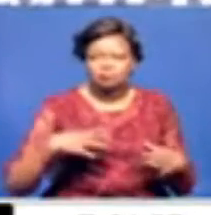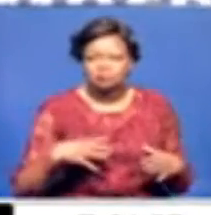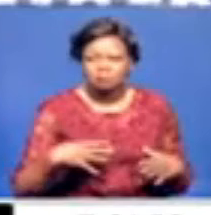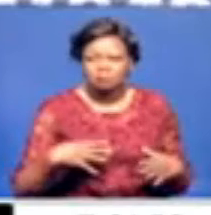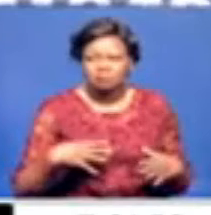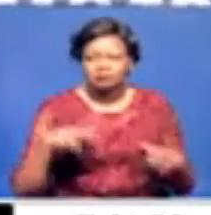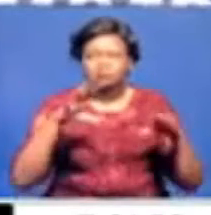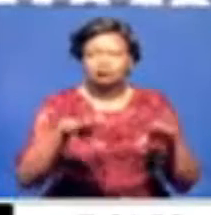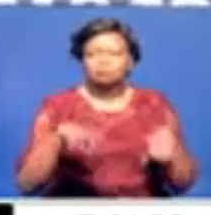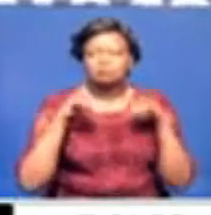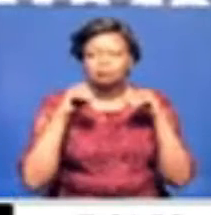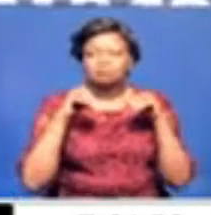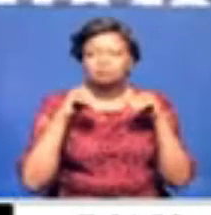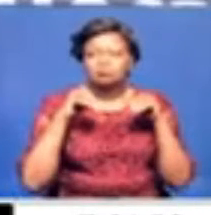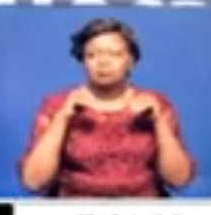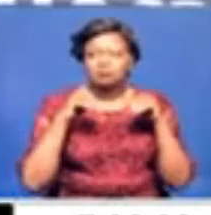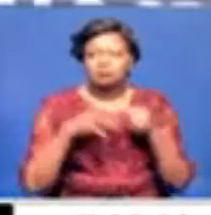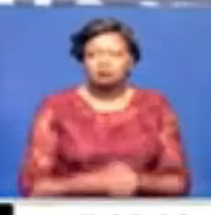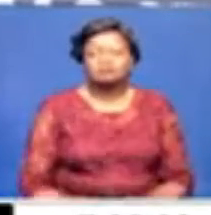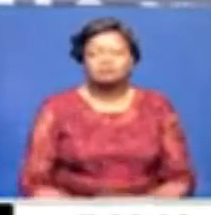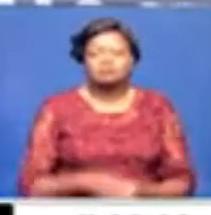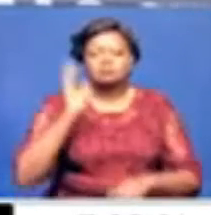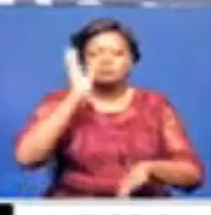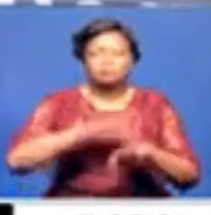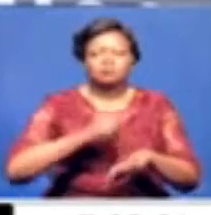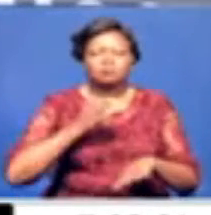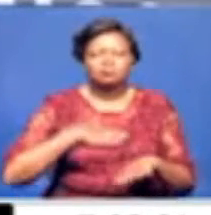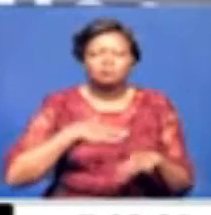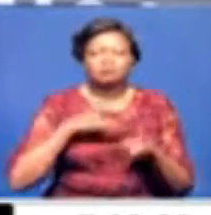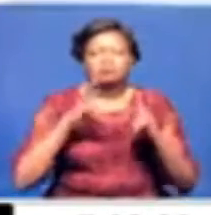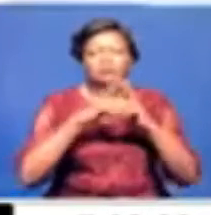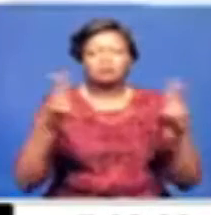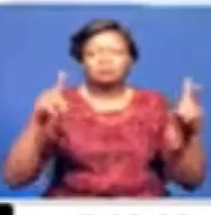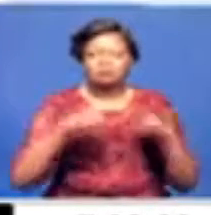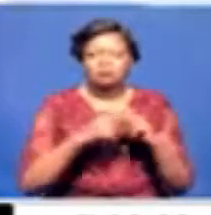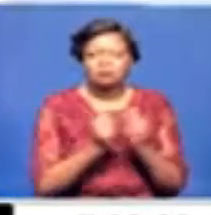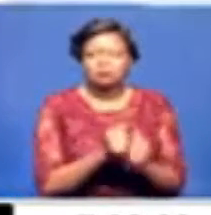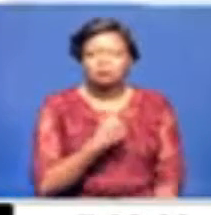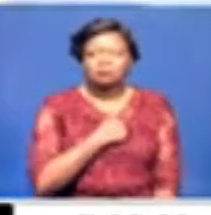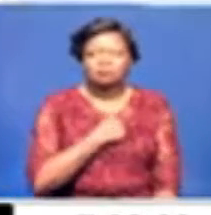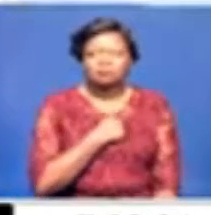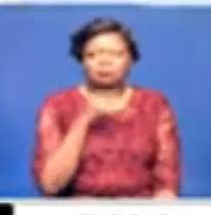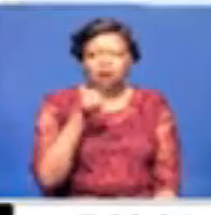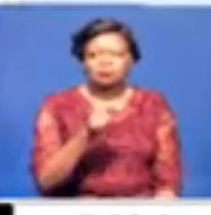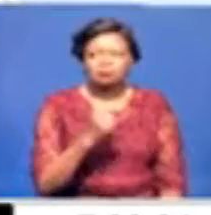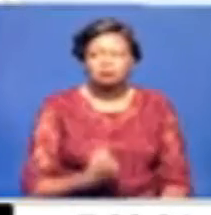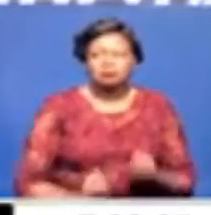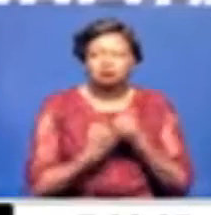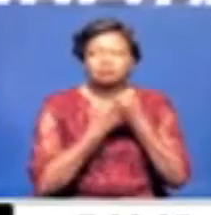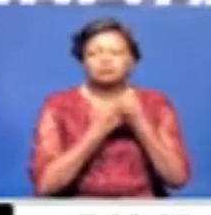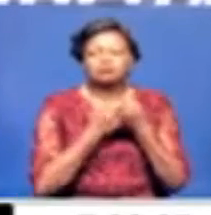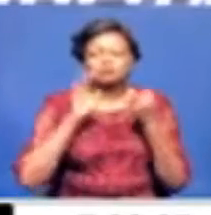adopt our crown call. Peace starts with me. This support to women